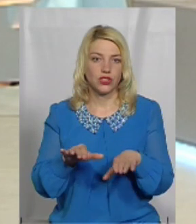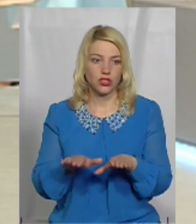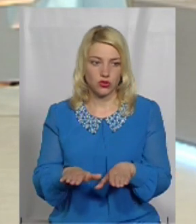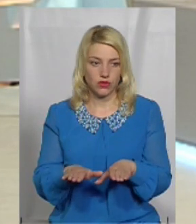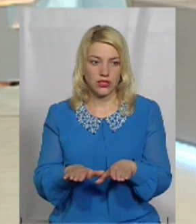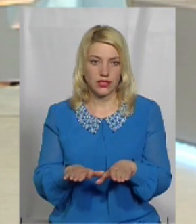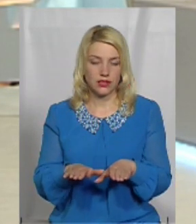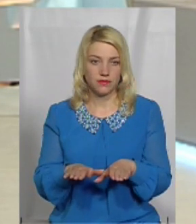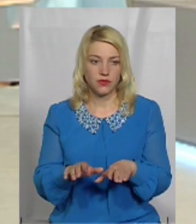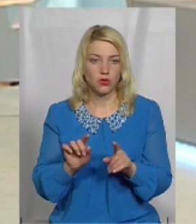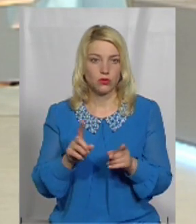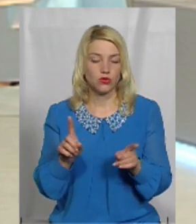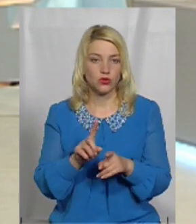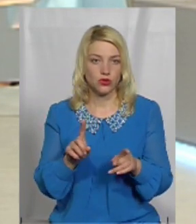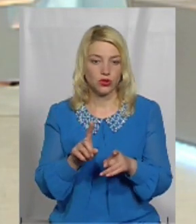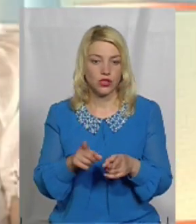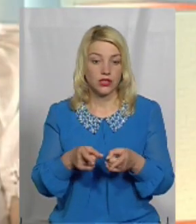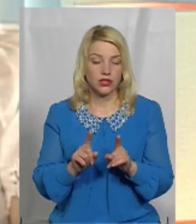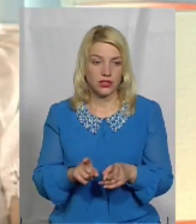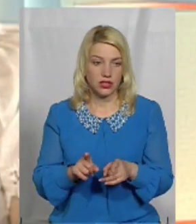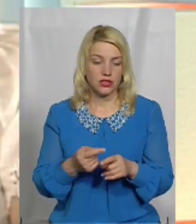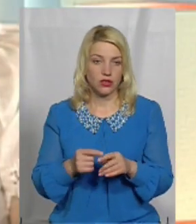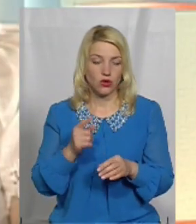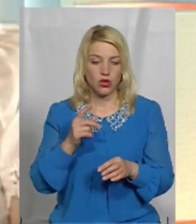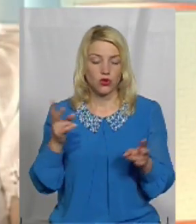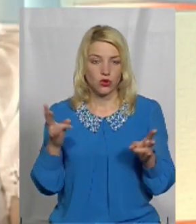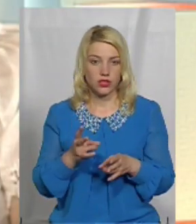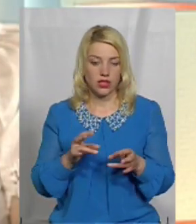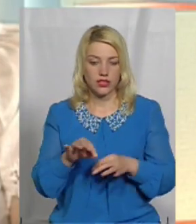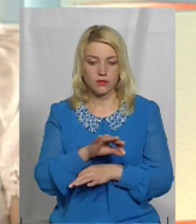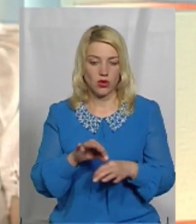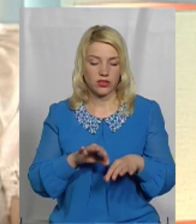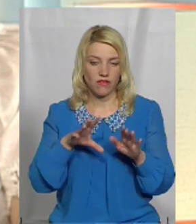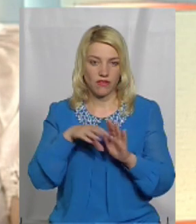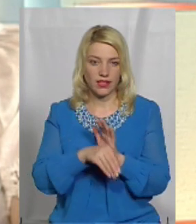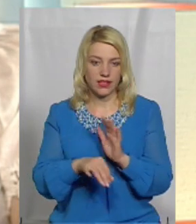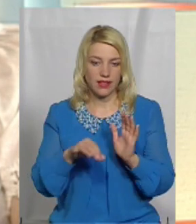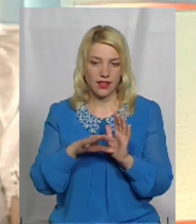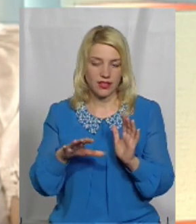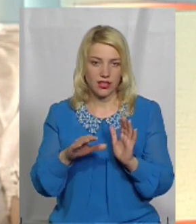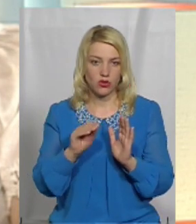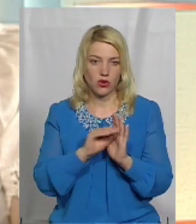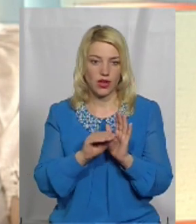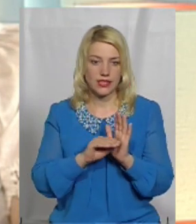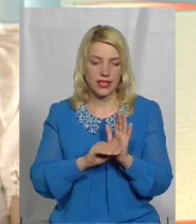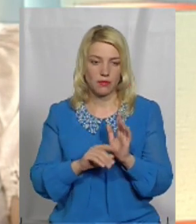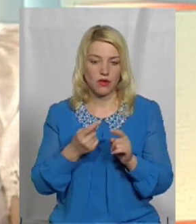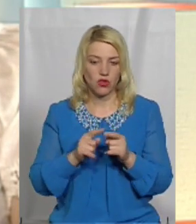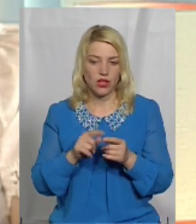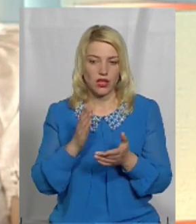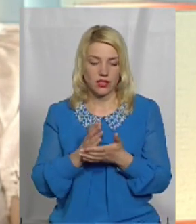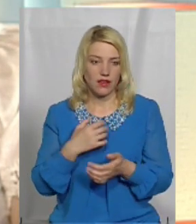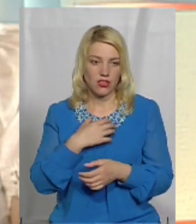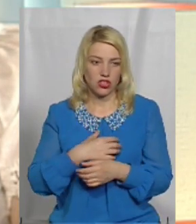вирішуватися, тому що дійсно доцільність проєкту введення електронного рецепту, вона є